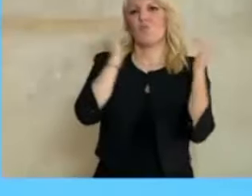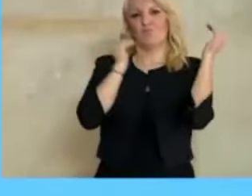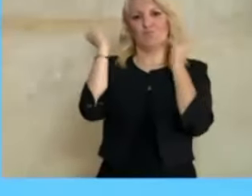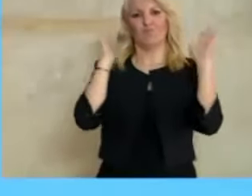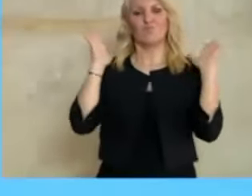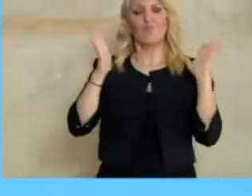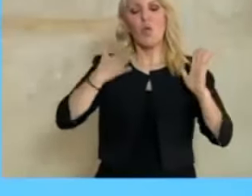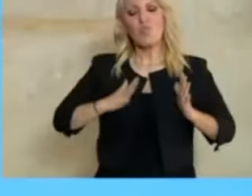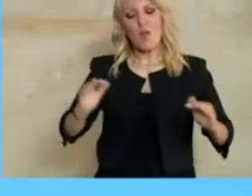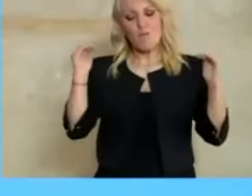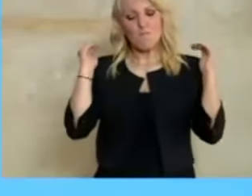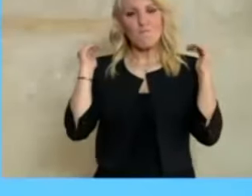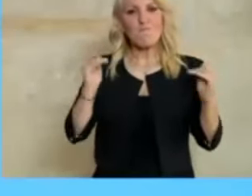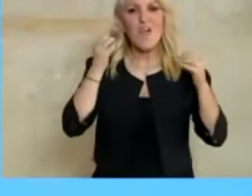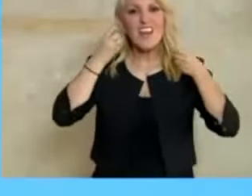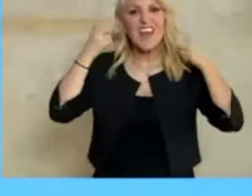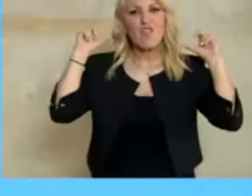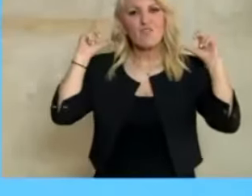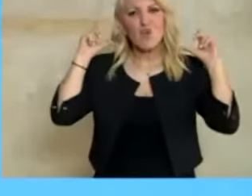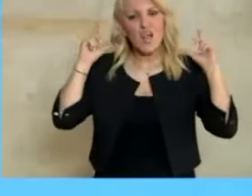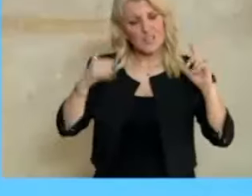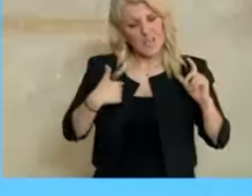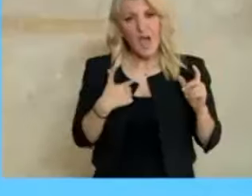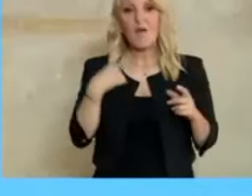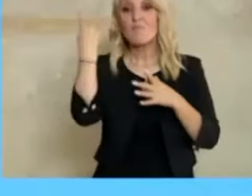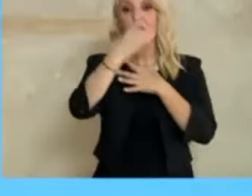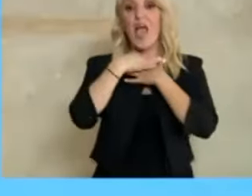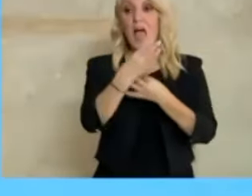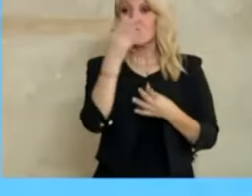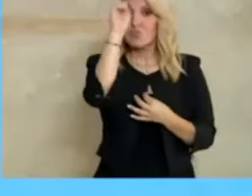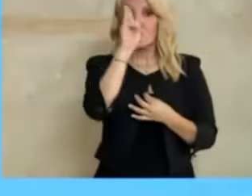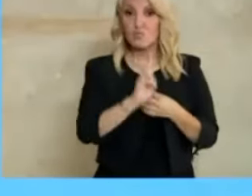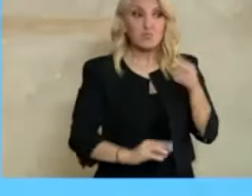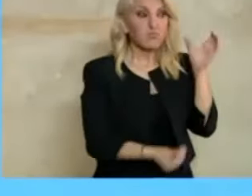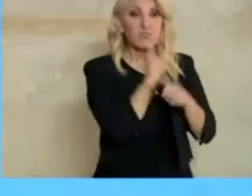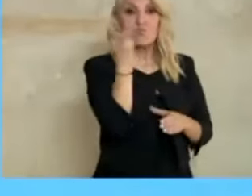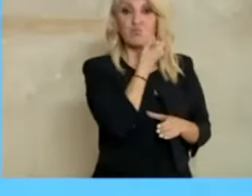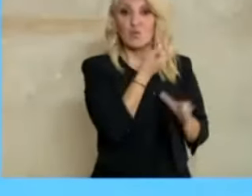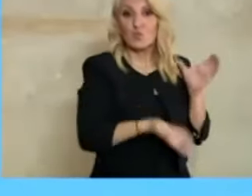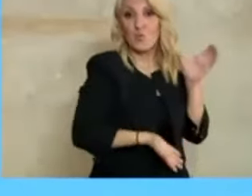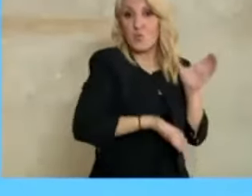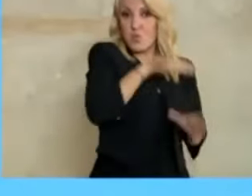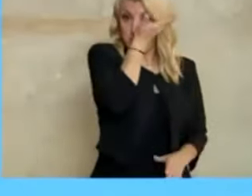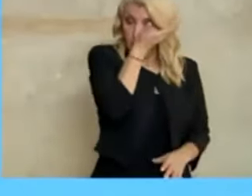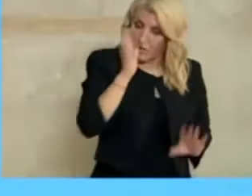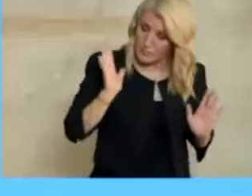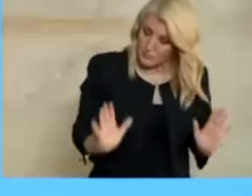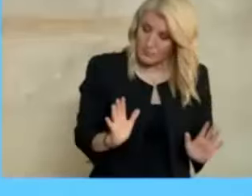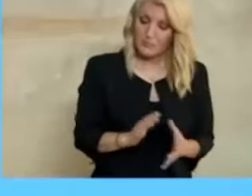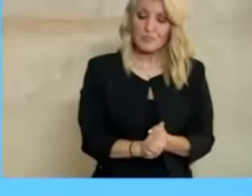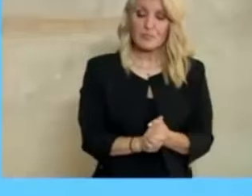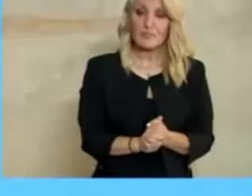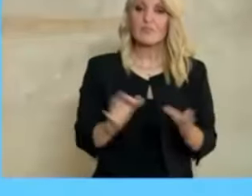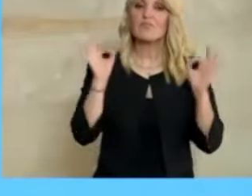κυρίαρχη πολιτική δύναμη, ότι θα εκπροσωπηθεί στο Ευρωκοινοβούλιο με το μεγαλύτερο δυνατό αριθμό βουλευτών και ότι θα εξακολουθεί να έχει αυτή